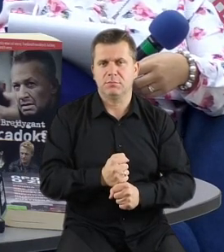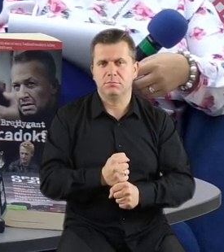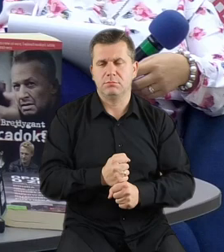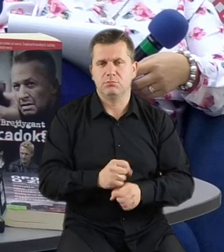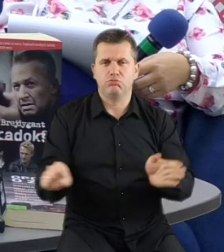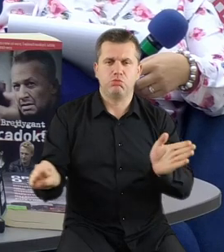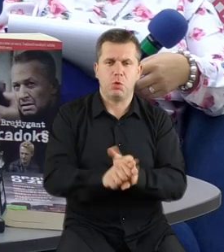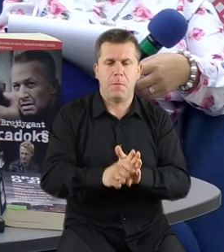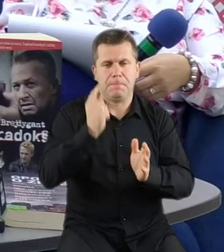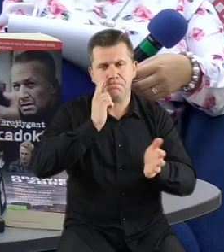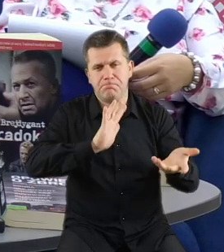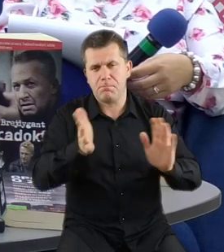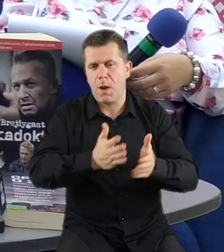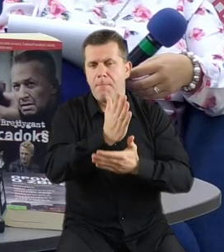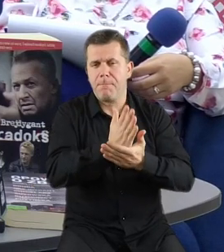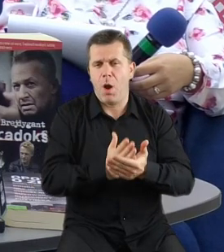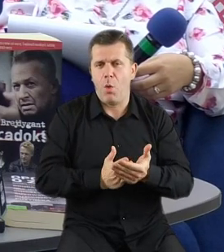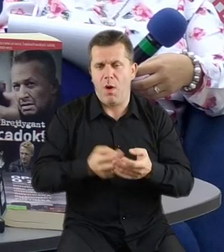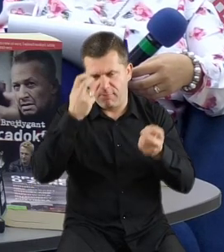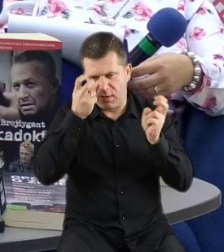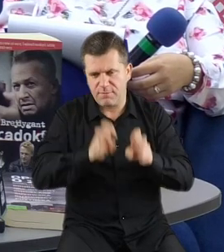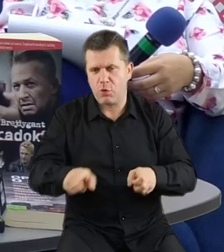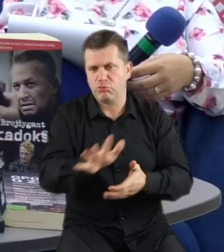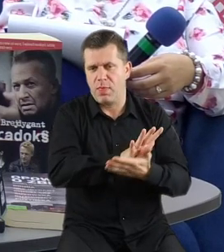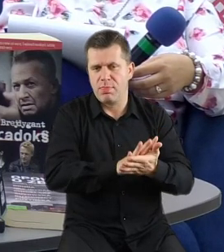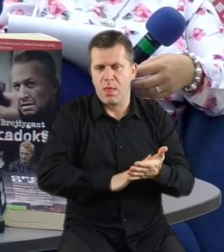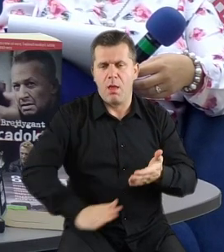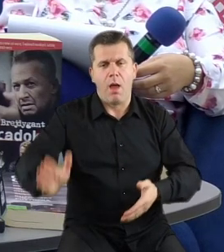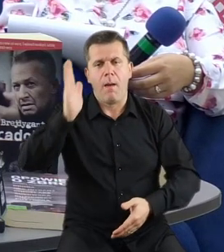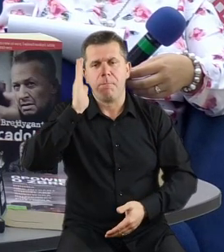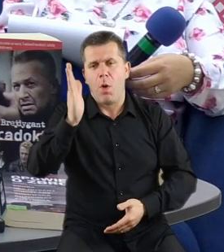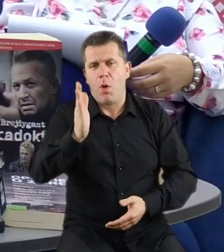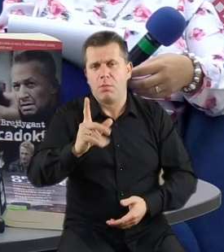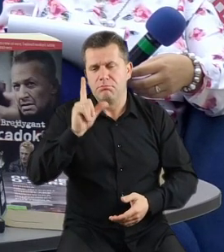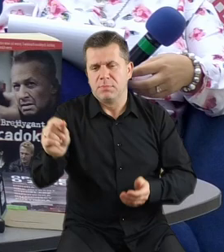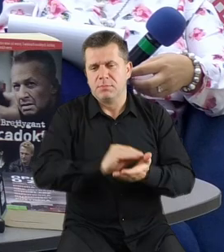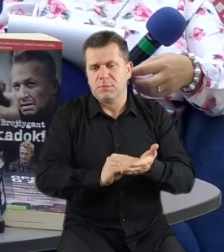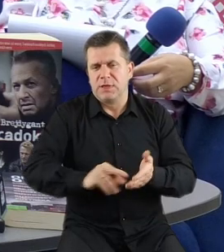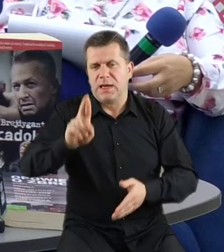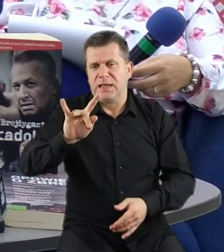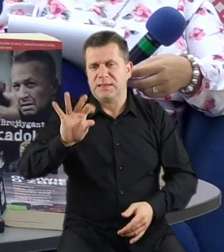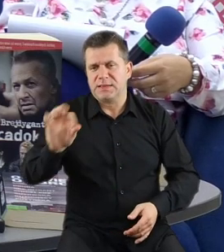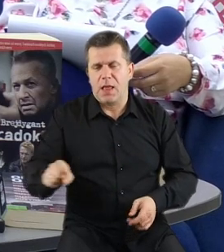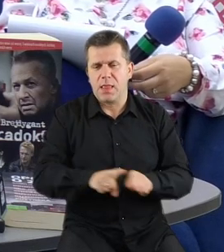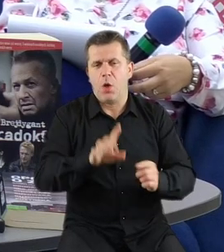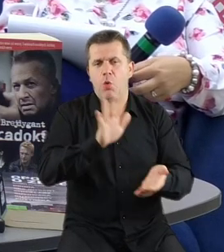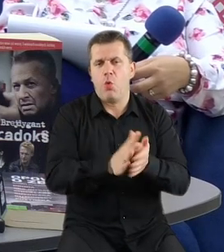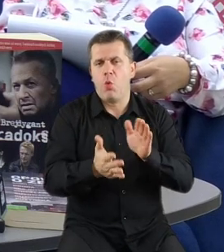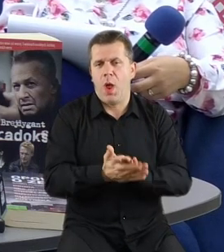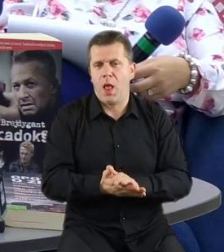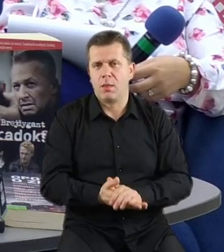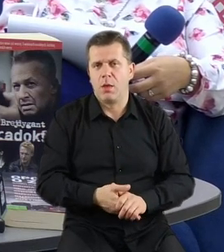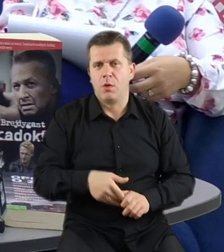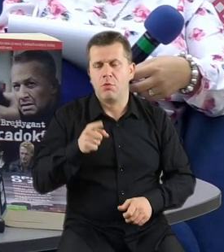mniej więcej połowy tworzenia tych tekstów, a potem poszedłem pisać rysę i układ i to